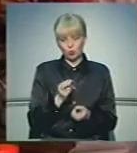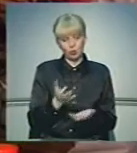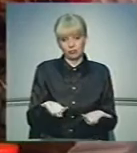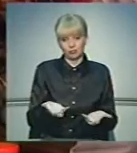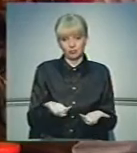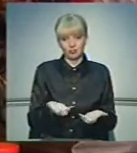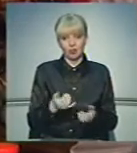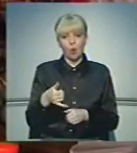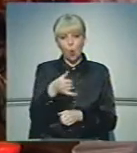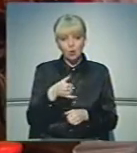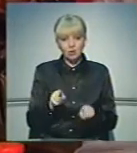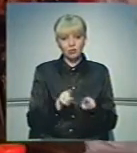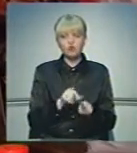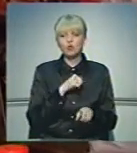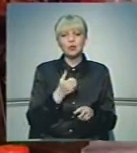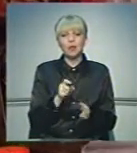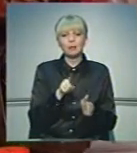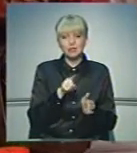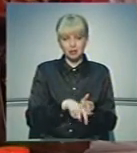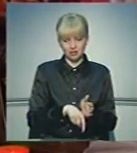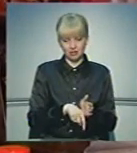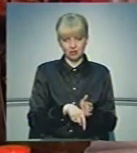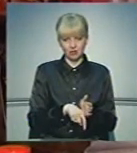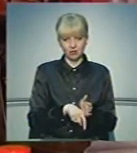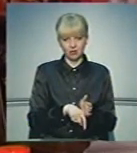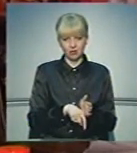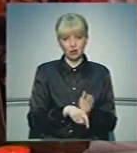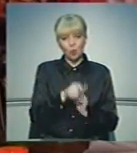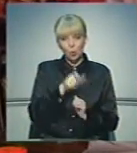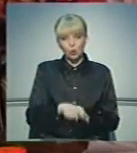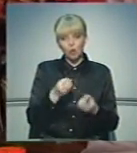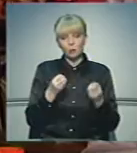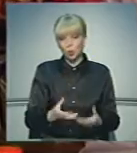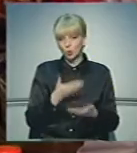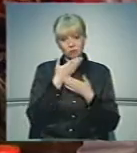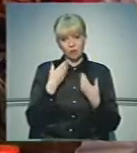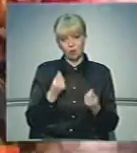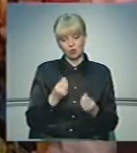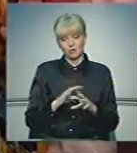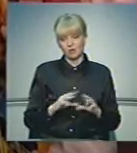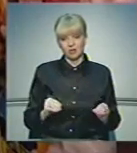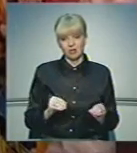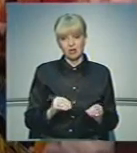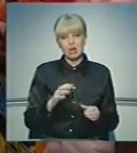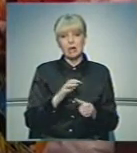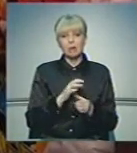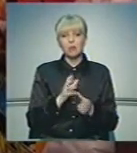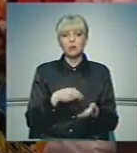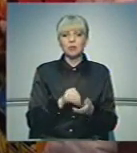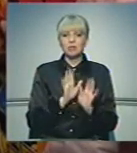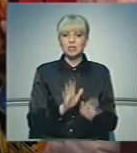вже. А олійку теж, що найменше. Людей просто немає грошей, все. Гриби беруть